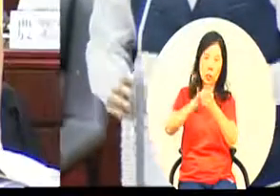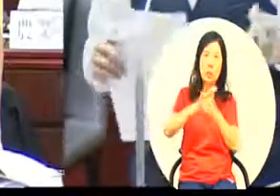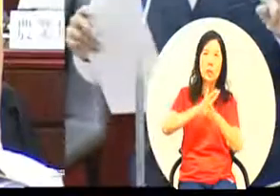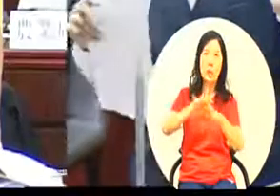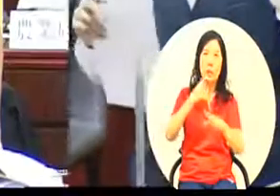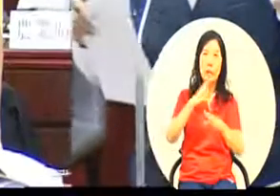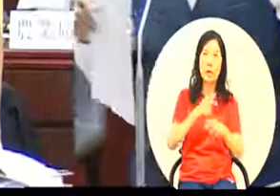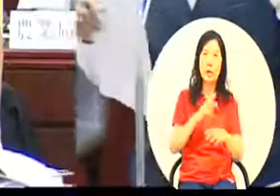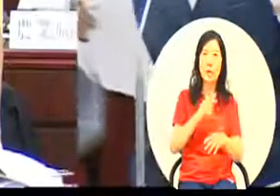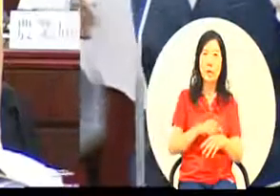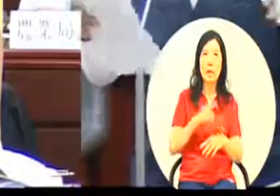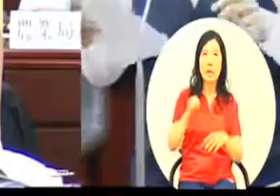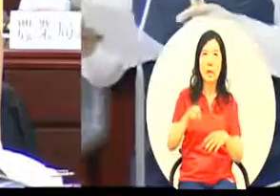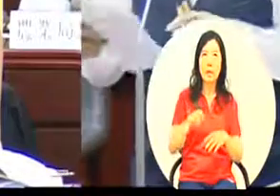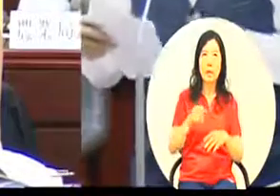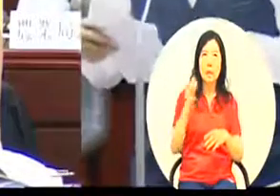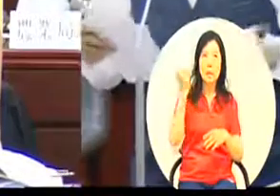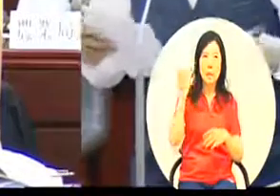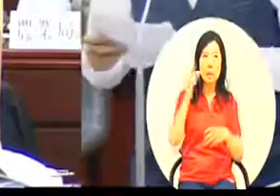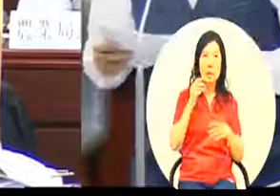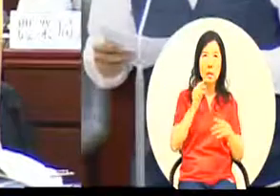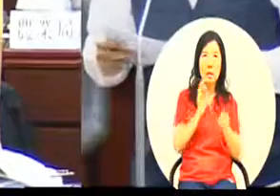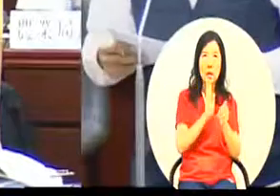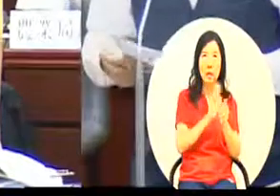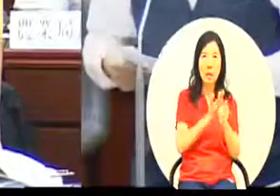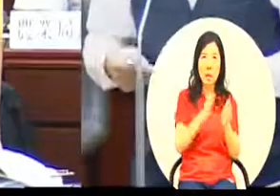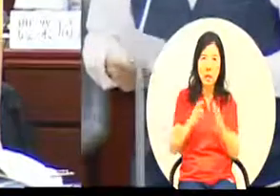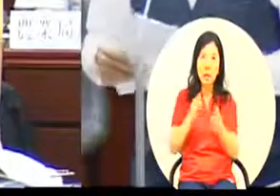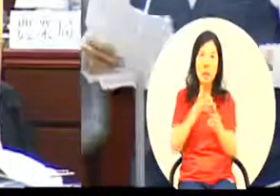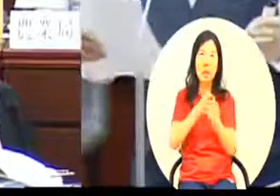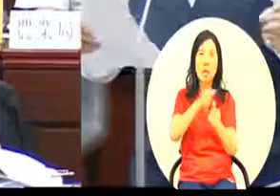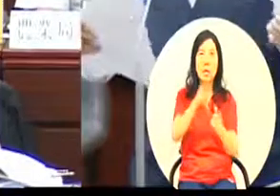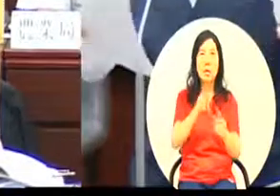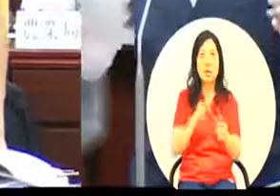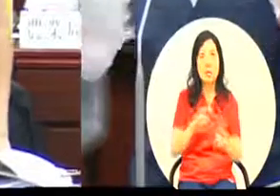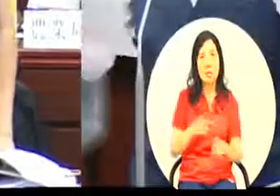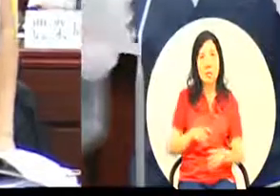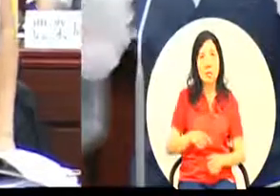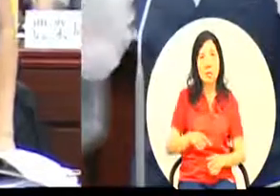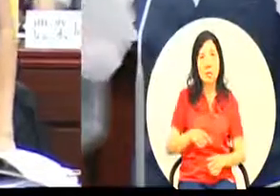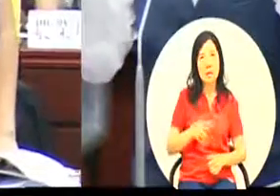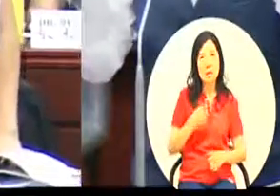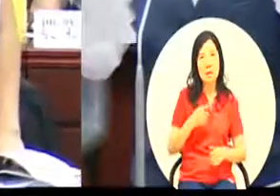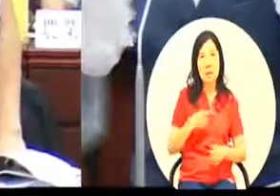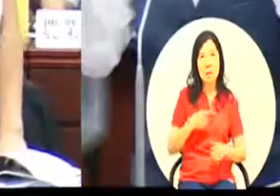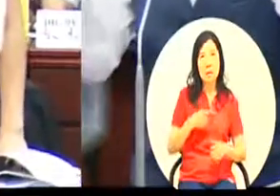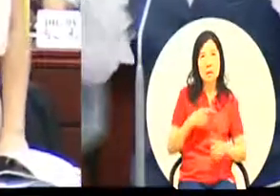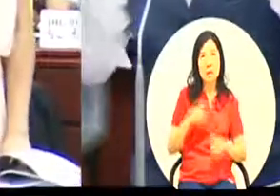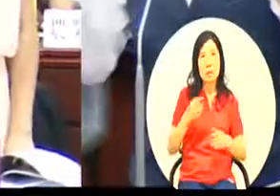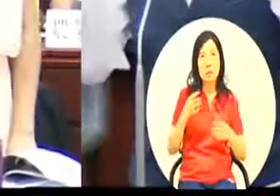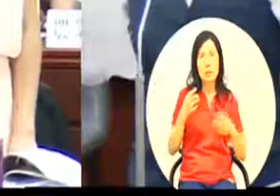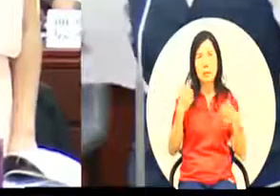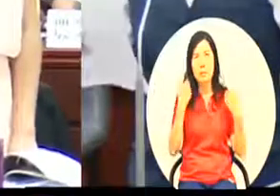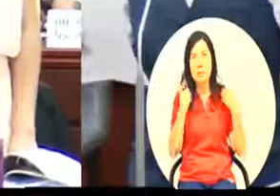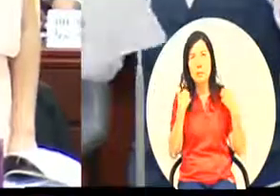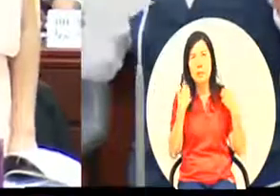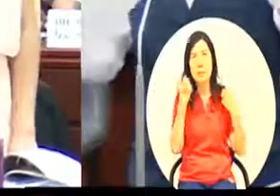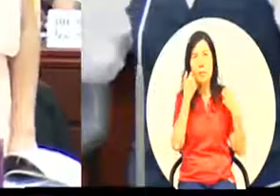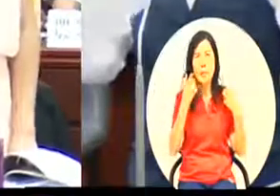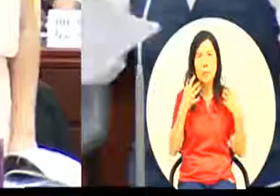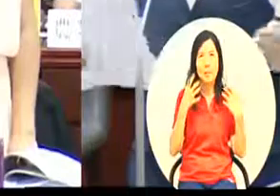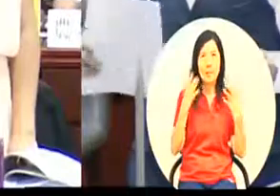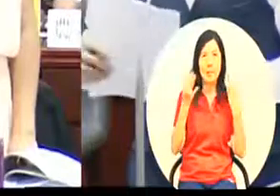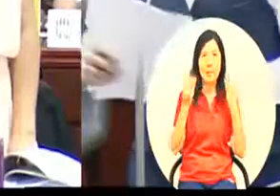所以你们的，因为当时我请助理在问这个时候，坦白讲，社会局跟交通局有点权责上面。 我们这